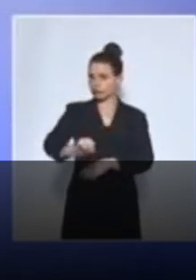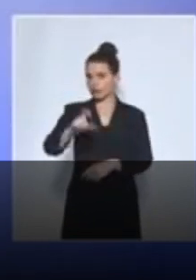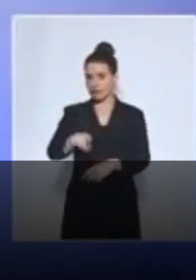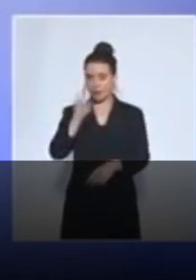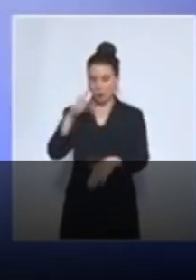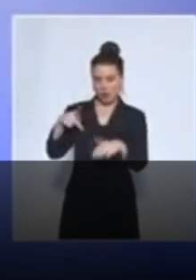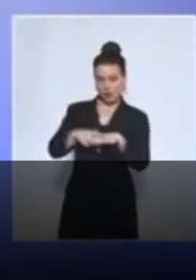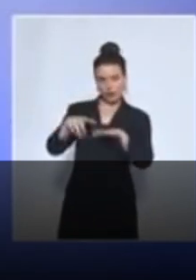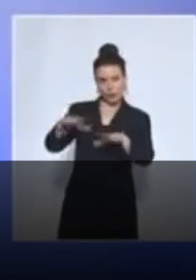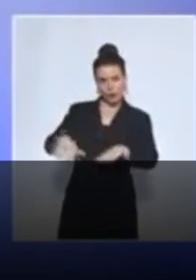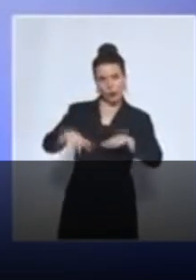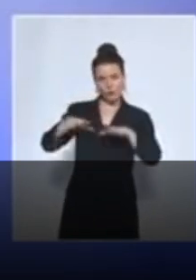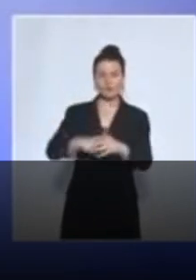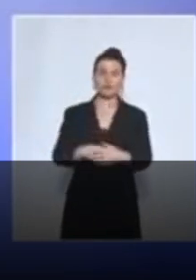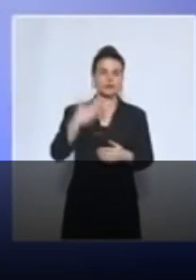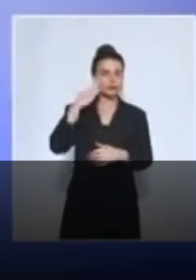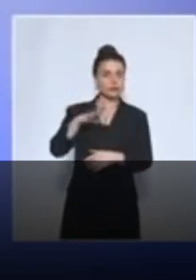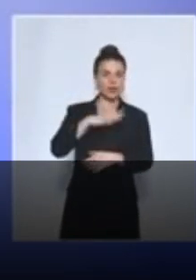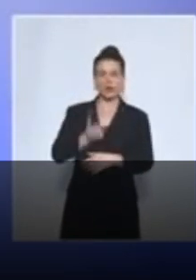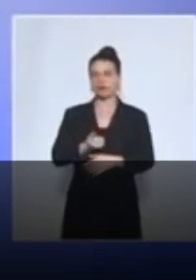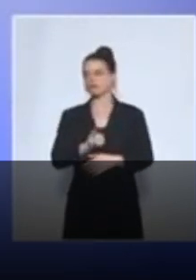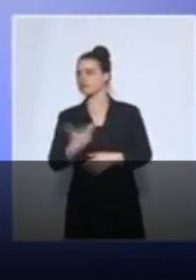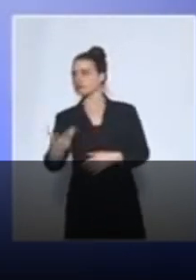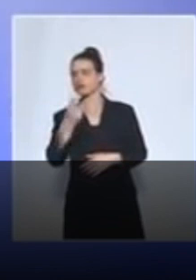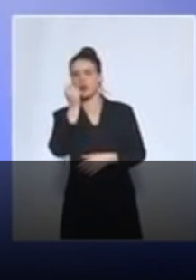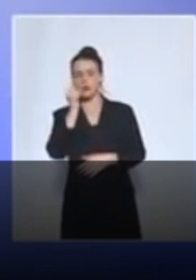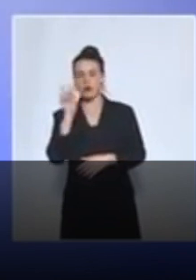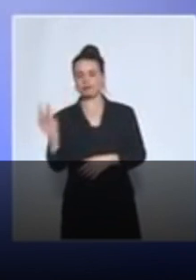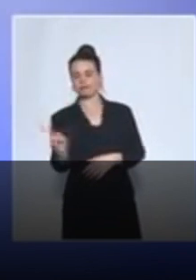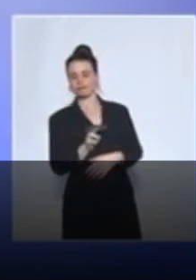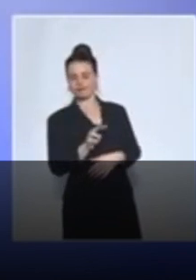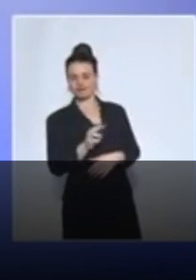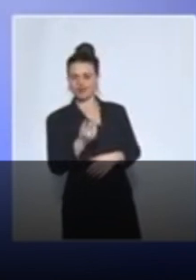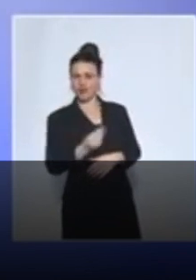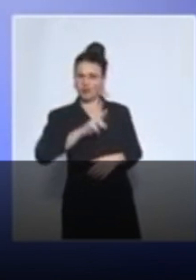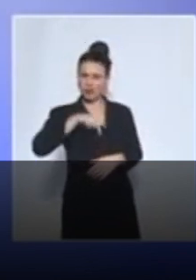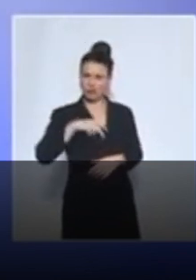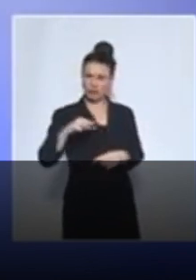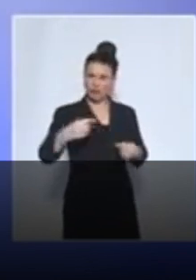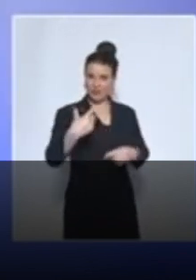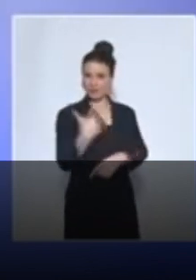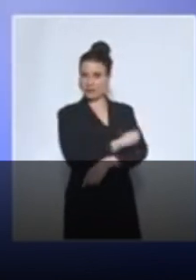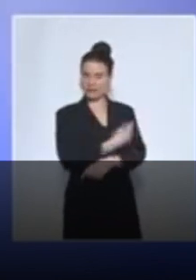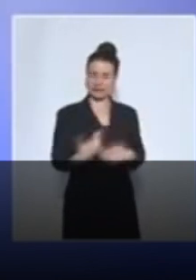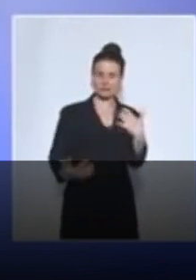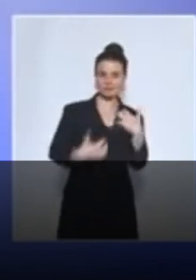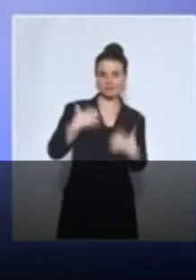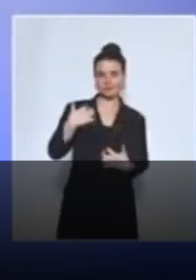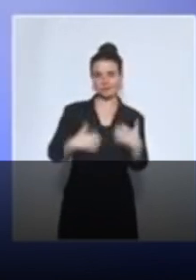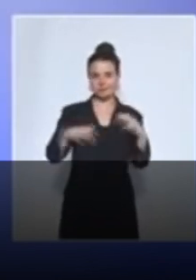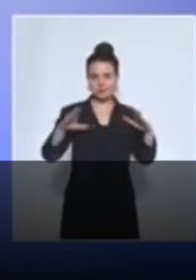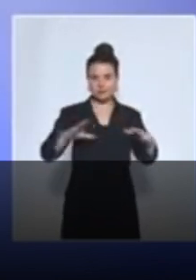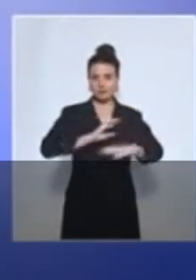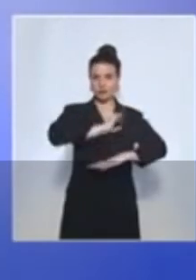parents hésitent encore, je veux leur dire que les autorités scientifiques sont très claires sur